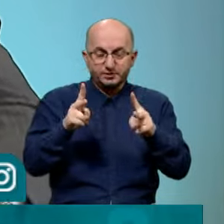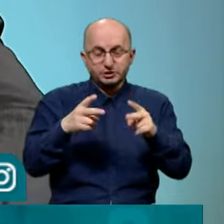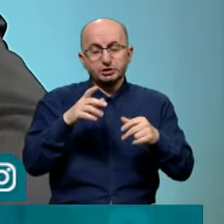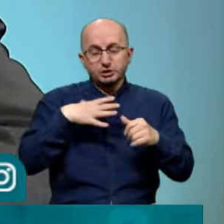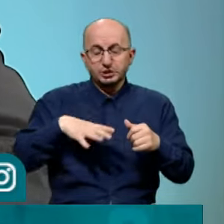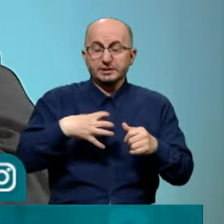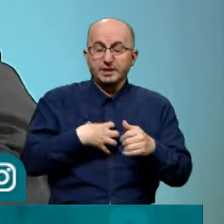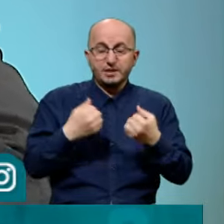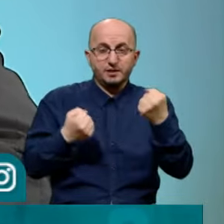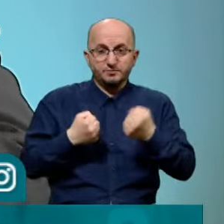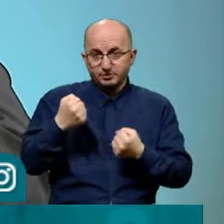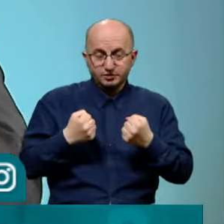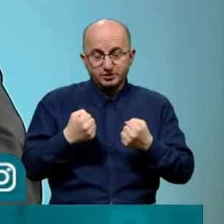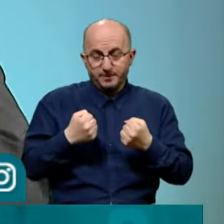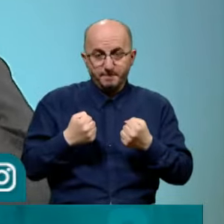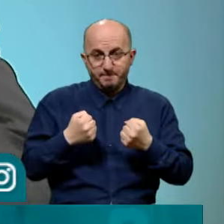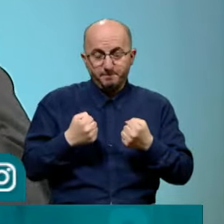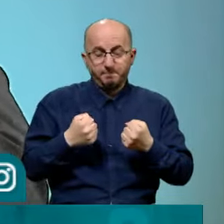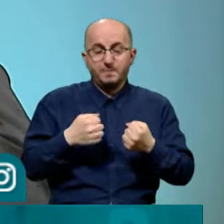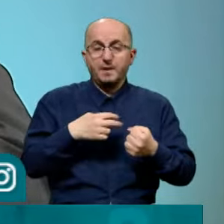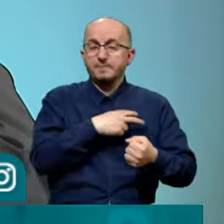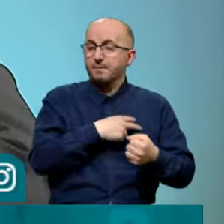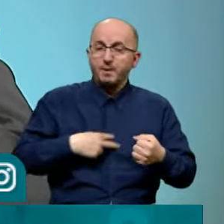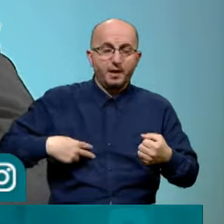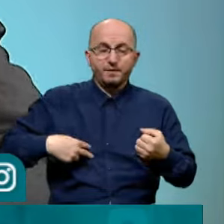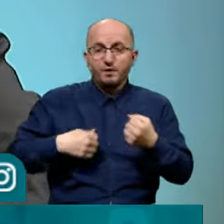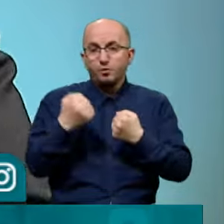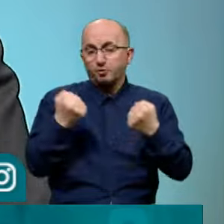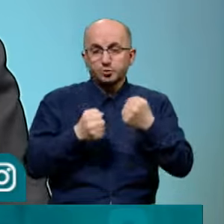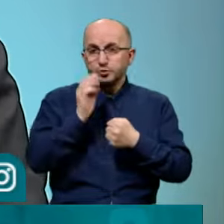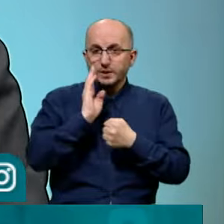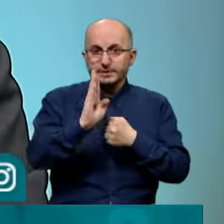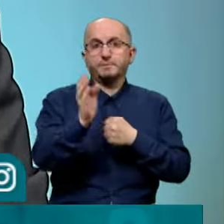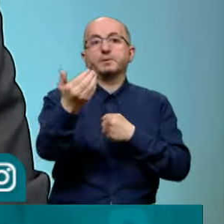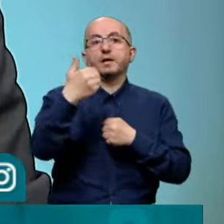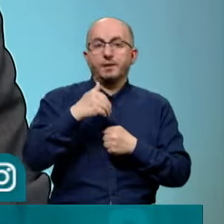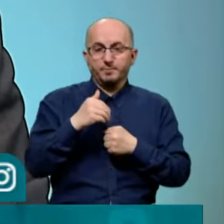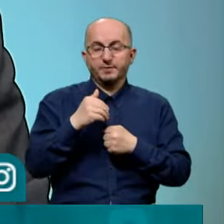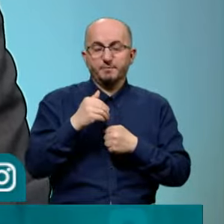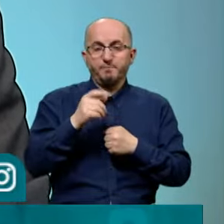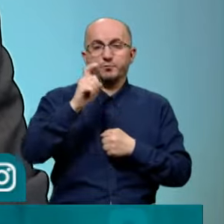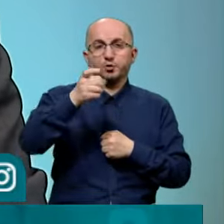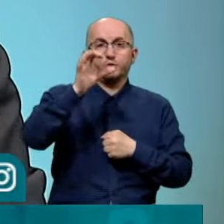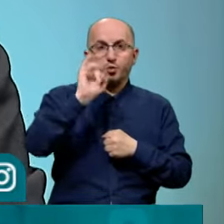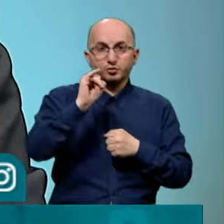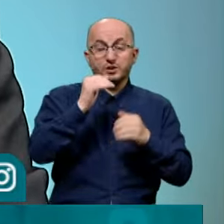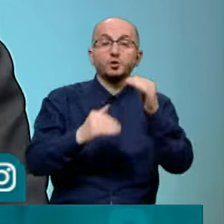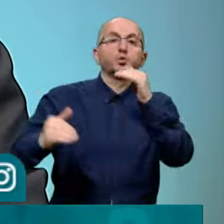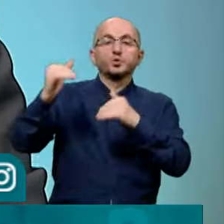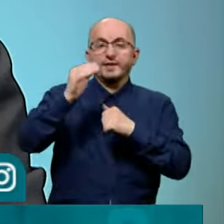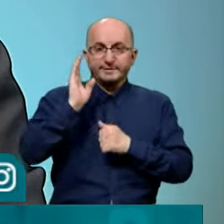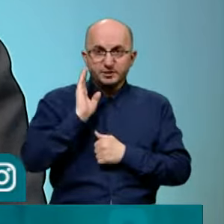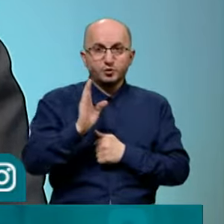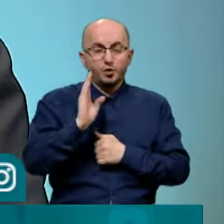arabasıyla gider, isterse belediye otobüslerle vesaire gidip gelebilir. Ama 90'ın üstüne gidiyorsa işte